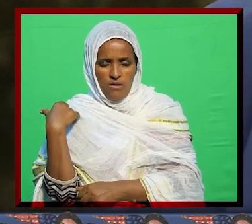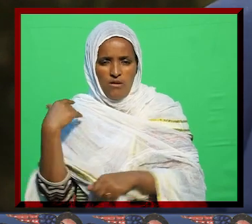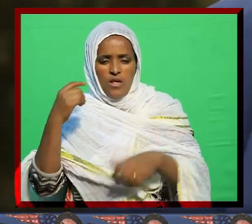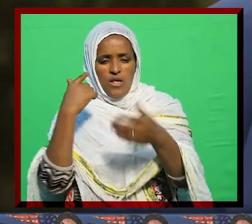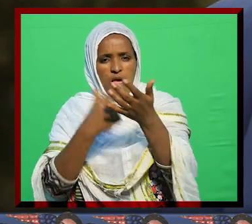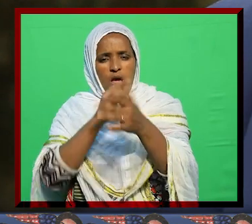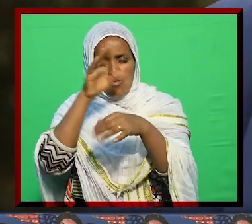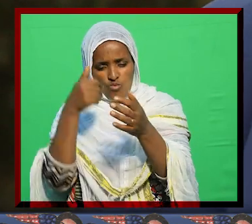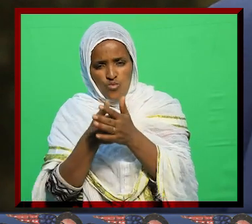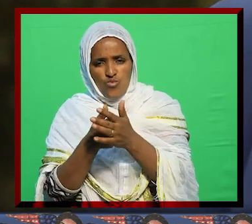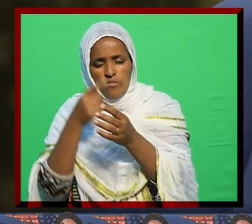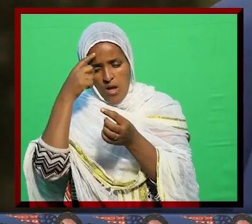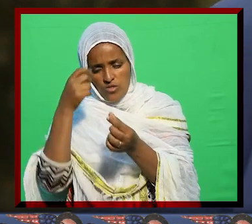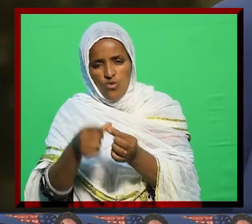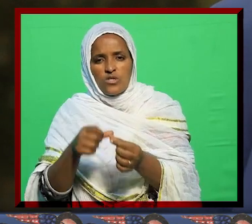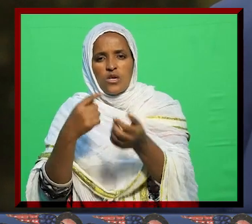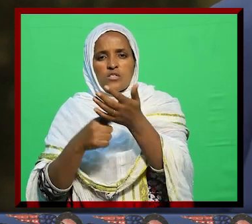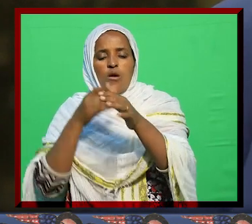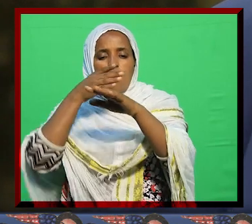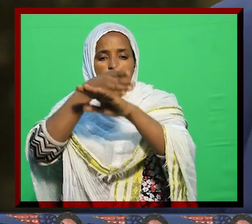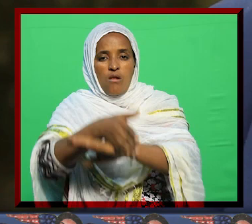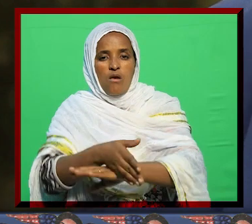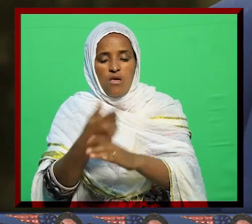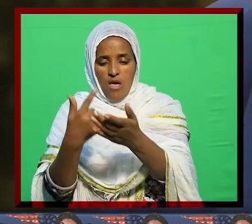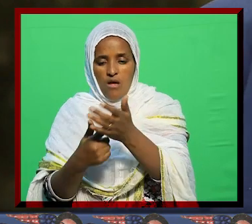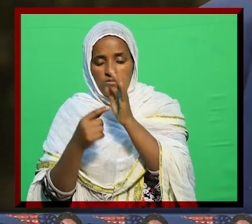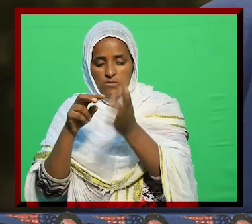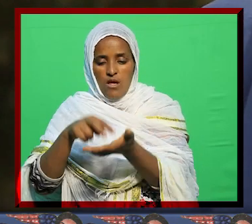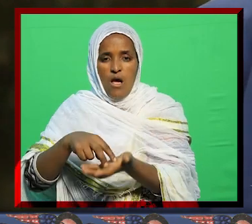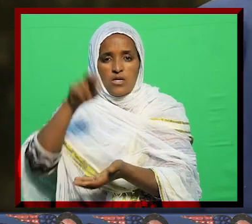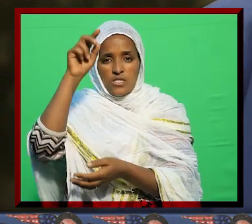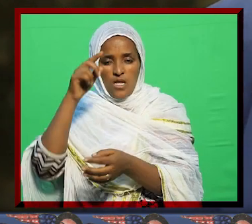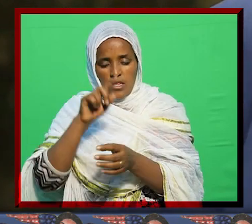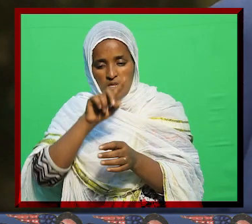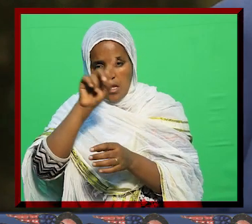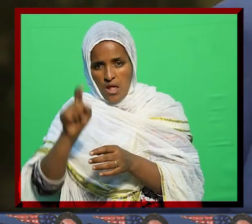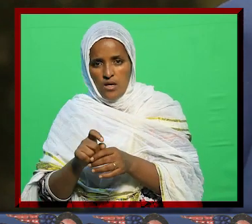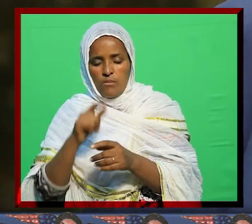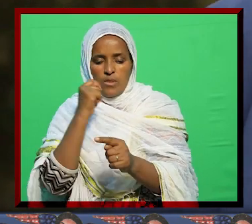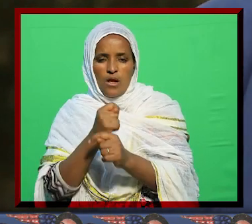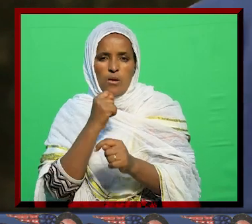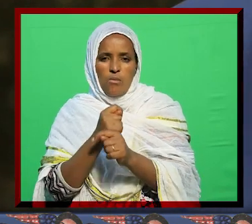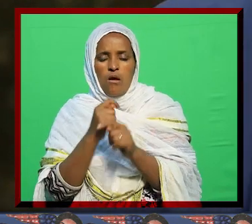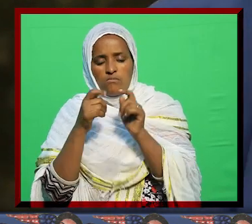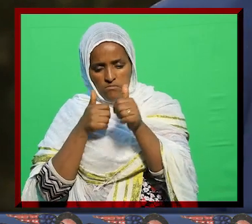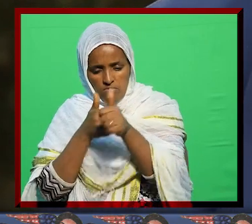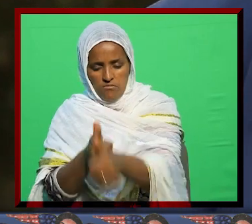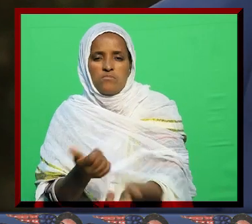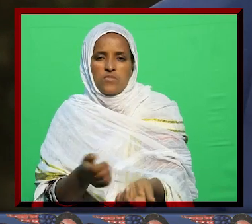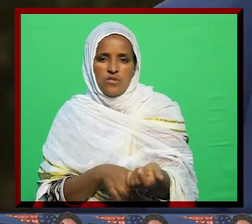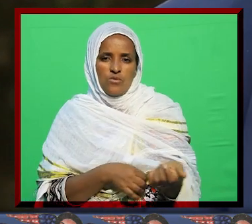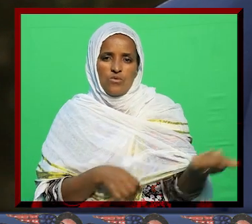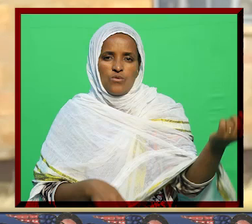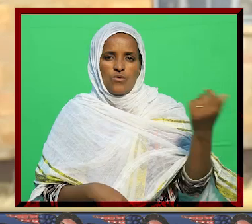አካሄዳቸው ምን ነበረ? ያን ብለን መዘከር ማስታወስ፣ ከዛ በኋላ ያን ካነሳን ያን ከጠየቅ በተግባር